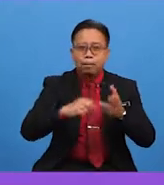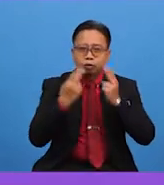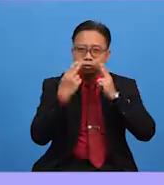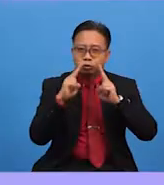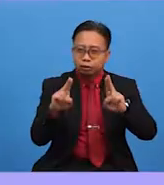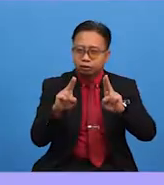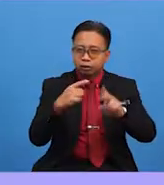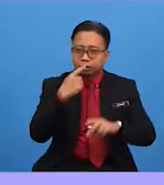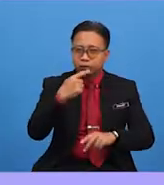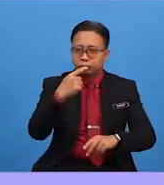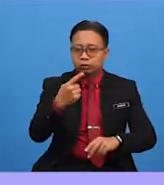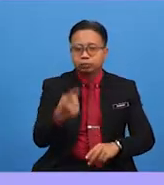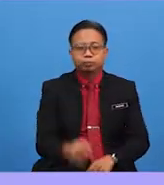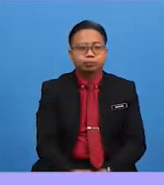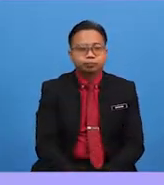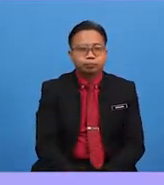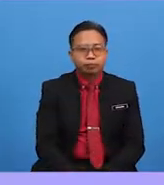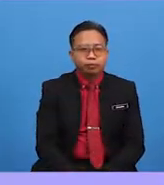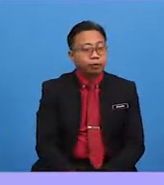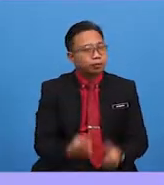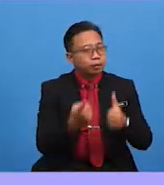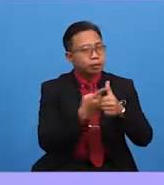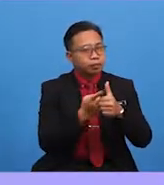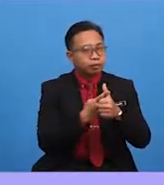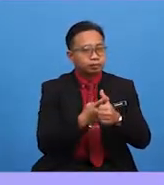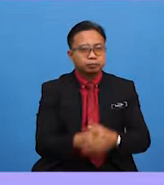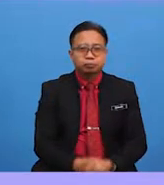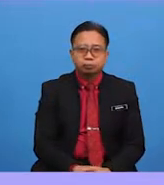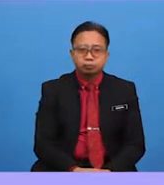ya. Yang pertama,